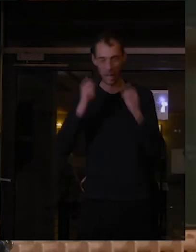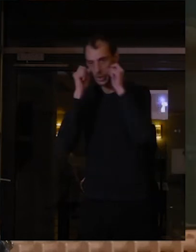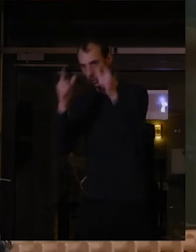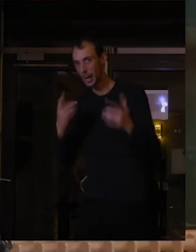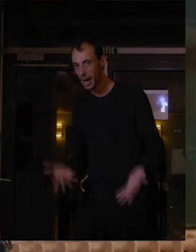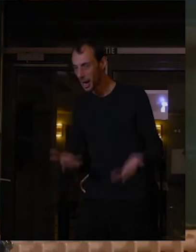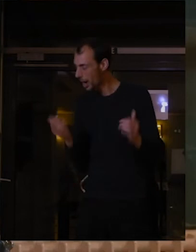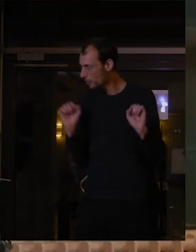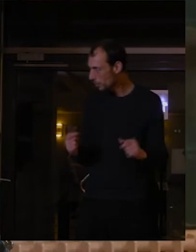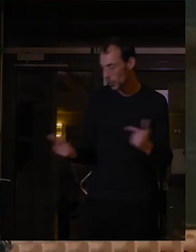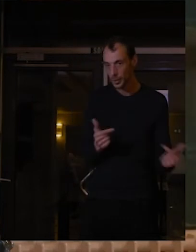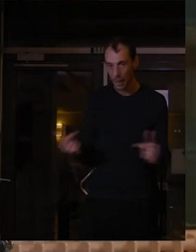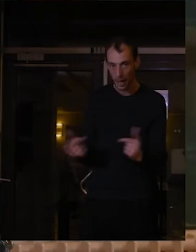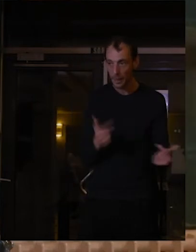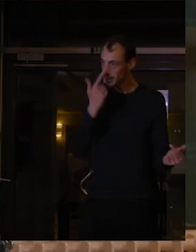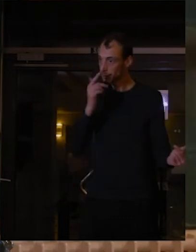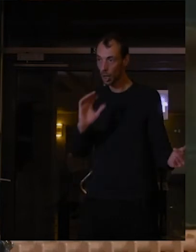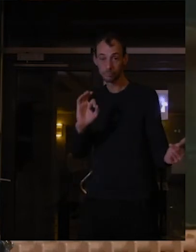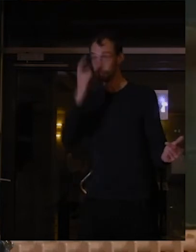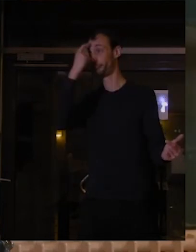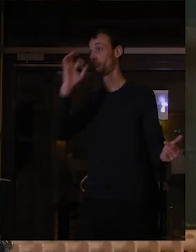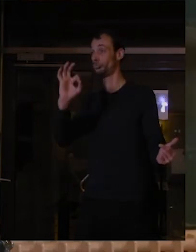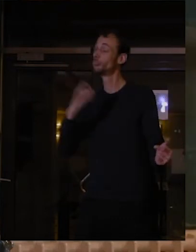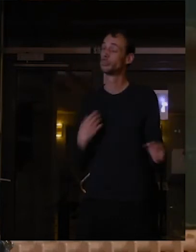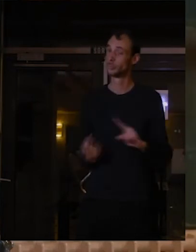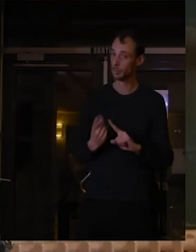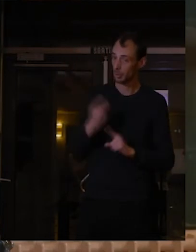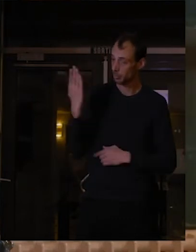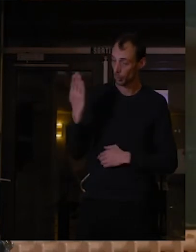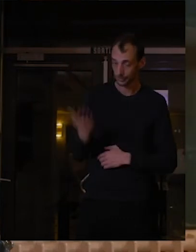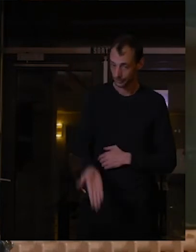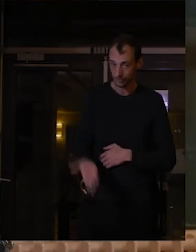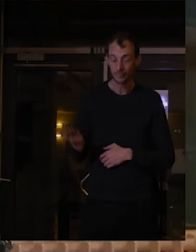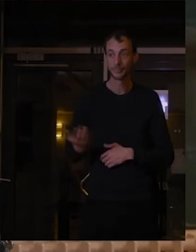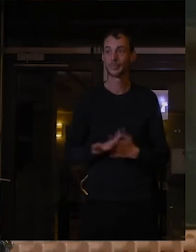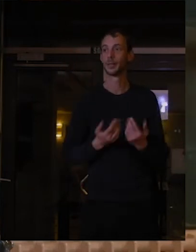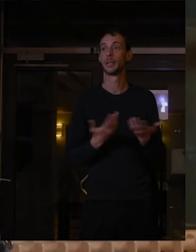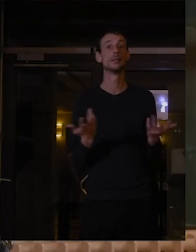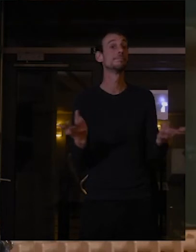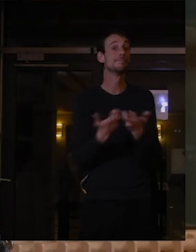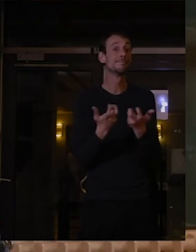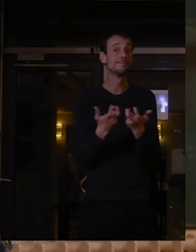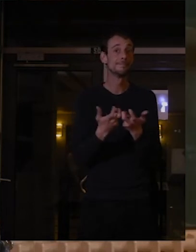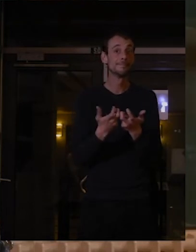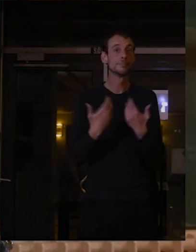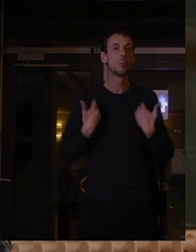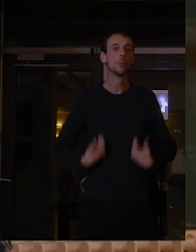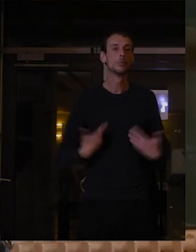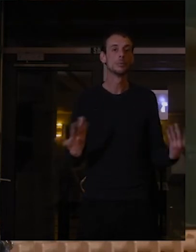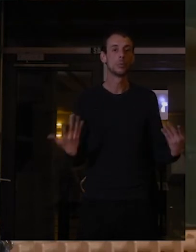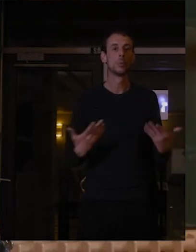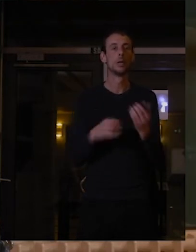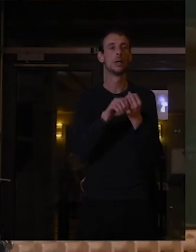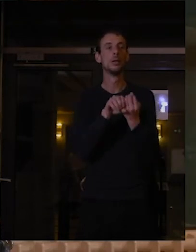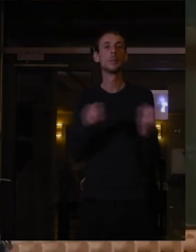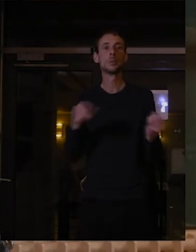ces débats sont importants, ils doivent avoir lieu. Un petit exemple, je suis donc bâtonnier, alors bâtonnier,